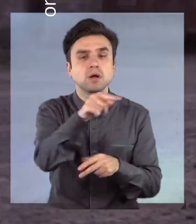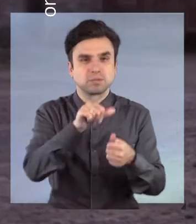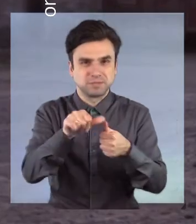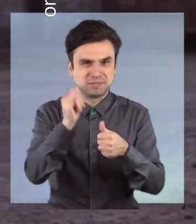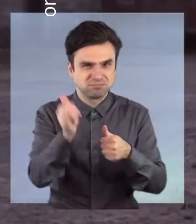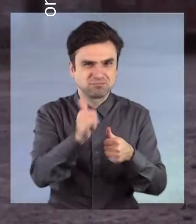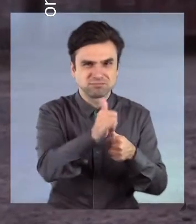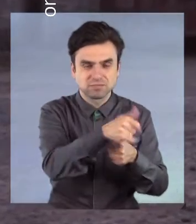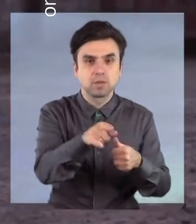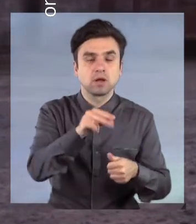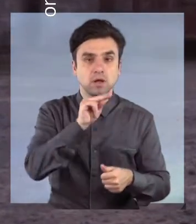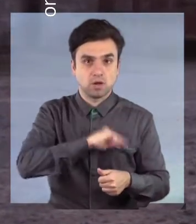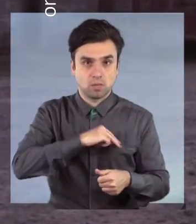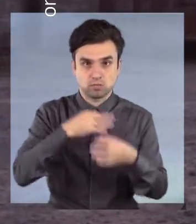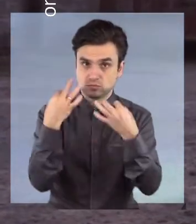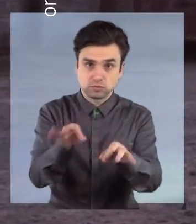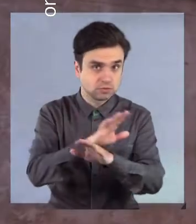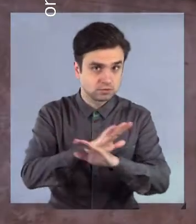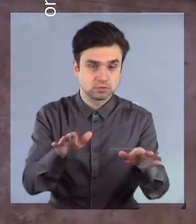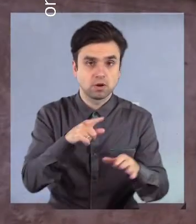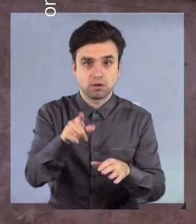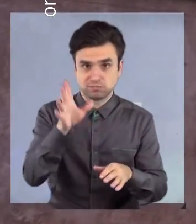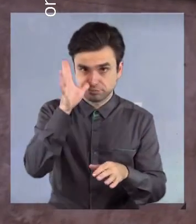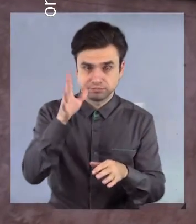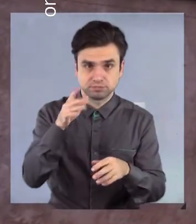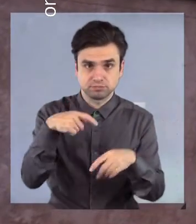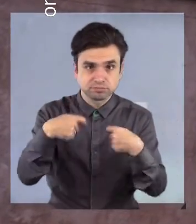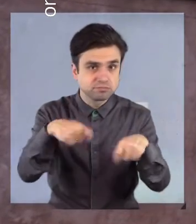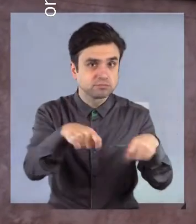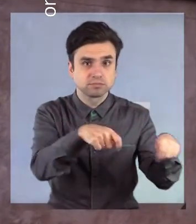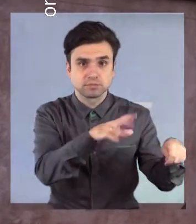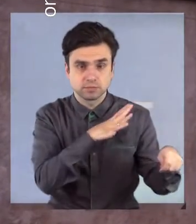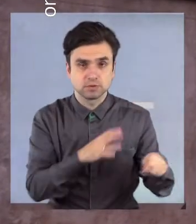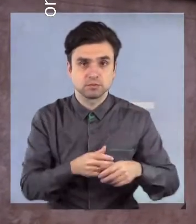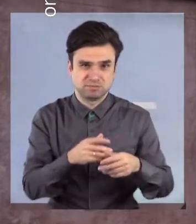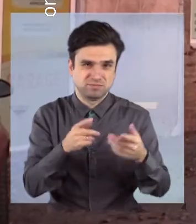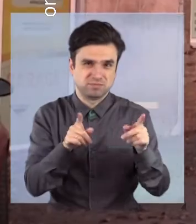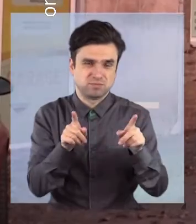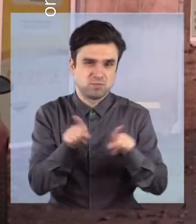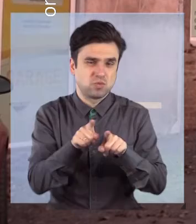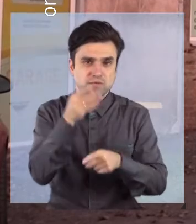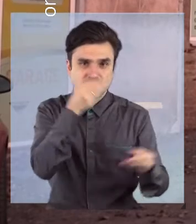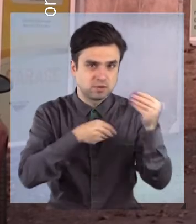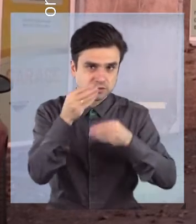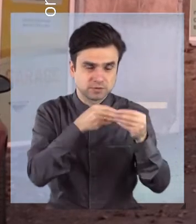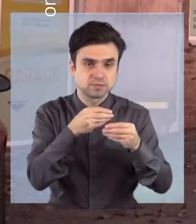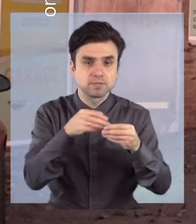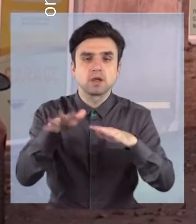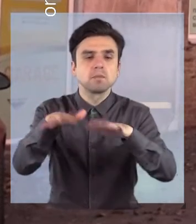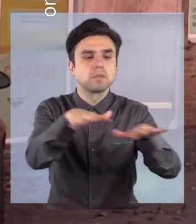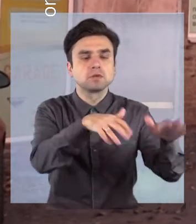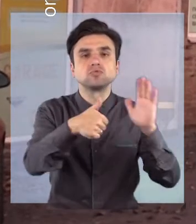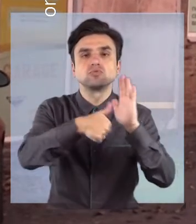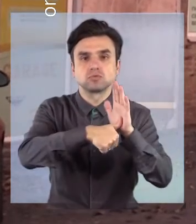на роботу, і через це вони працювали на нелегальному положенні. Правоохоронці навідались по 6 адресах після